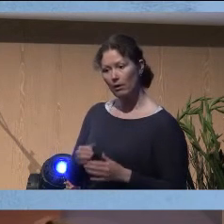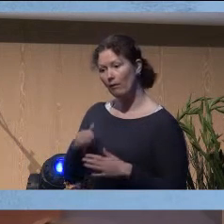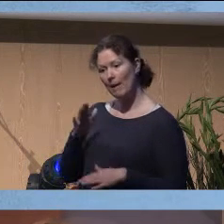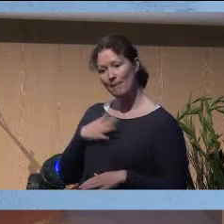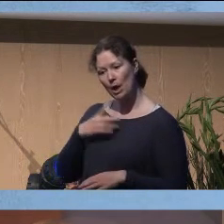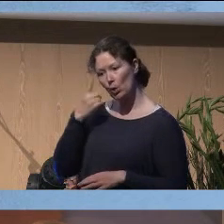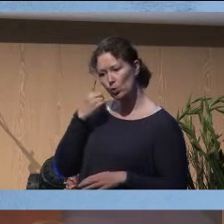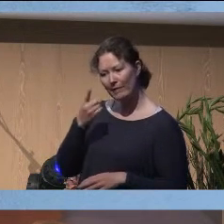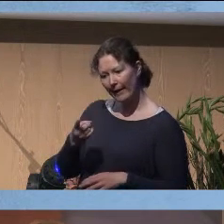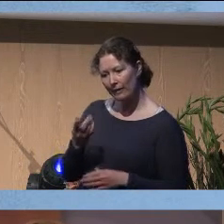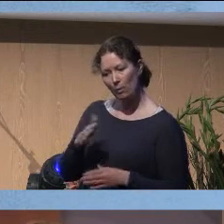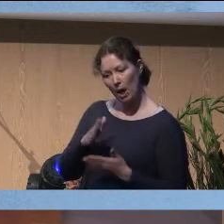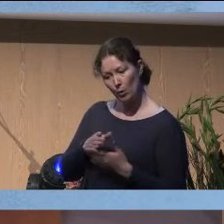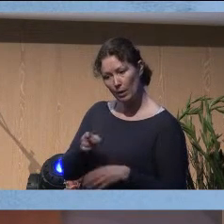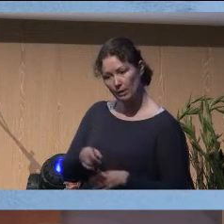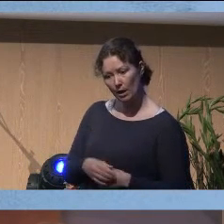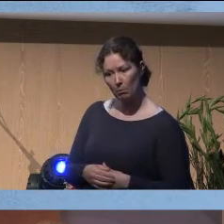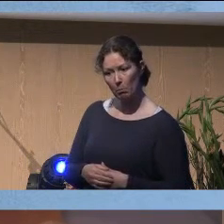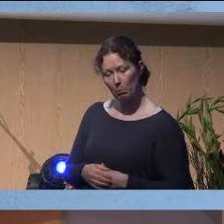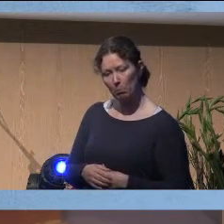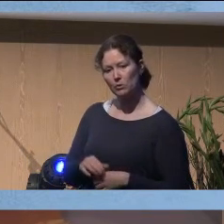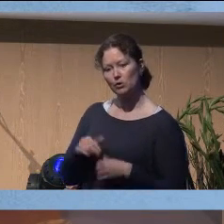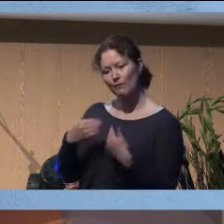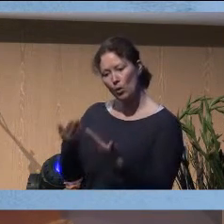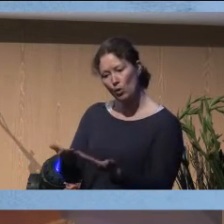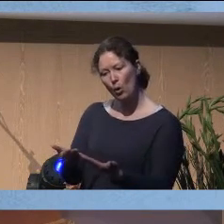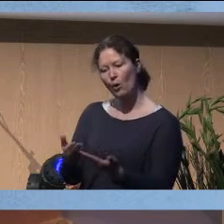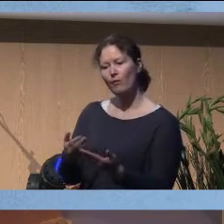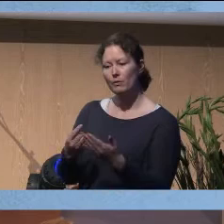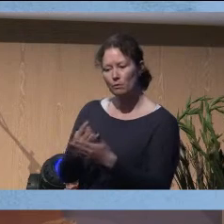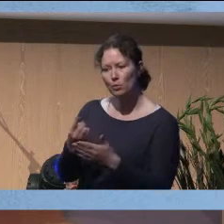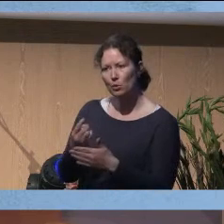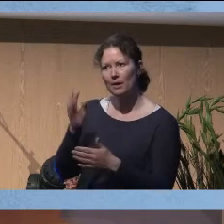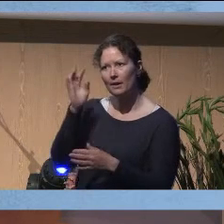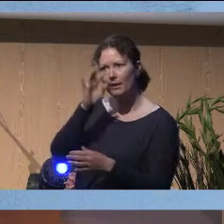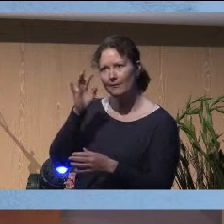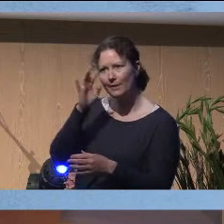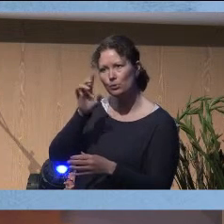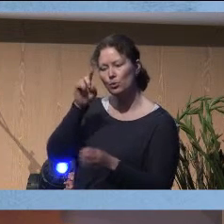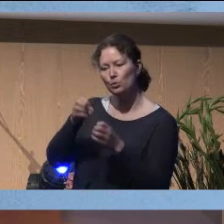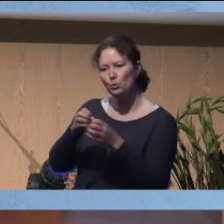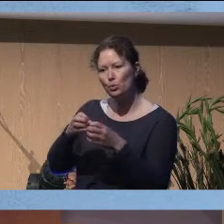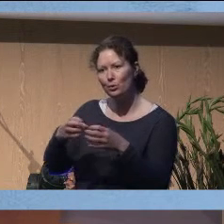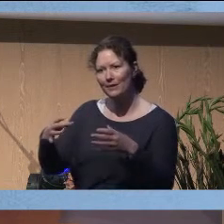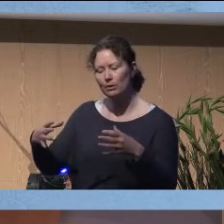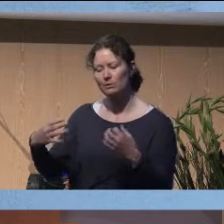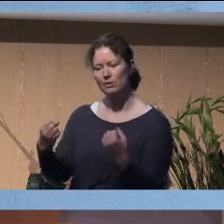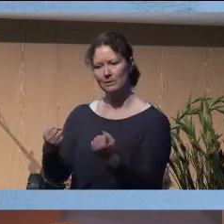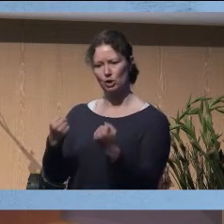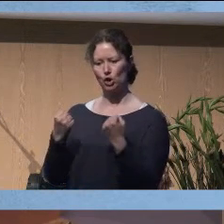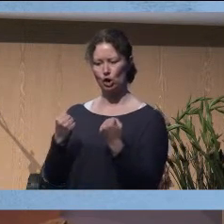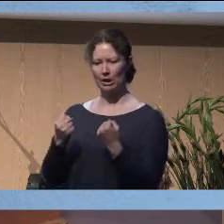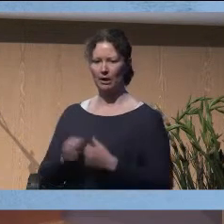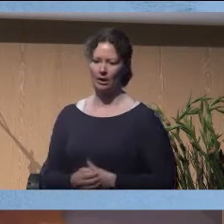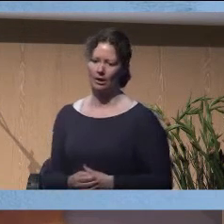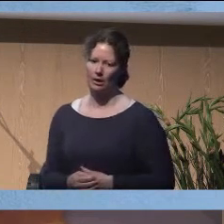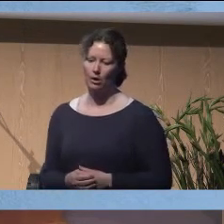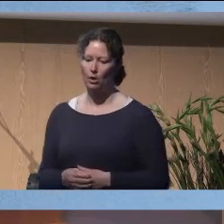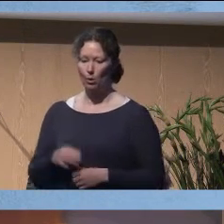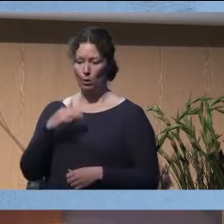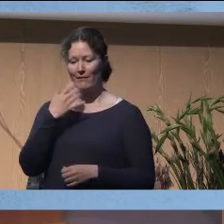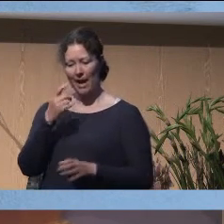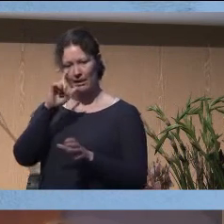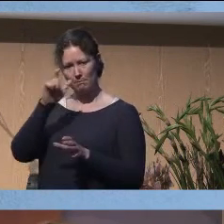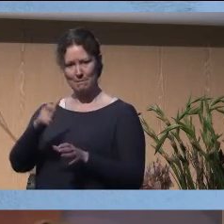da? Skape rom for refleksjon, for å utvide og utvikle styrkene. Og være menneske